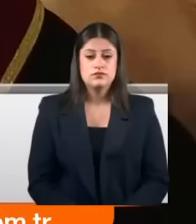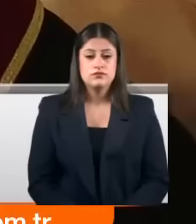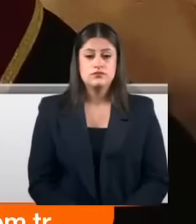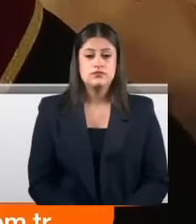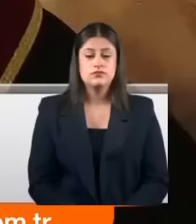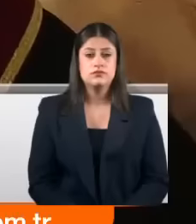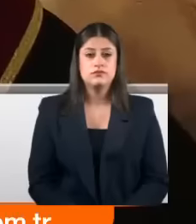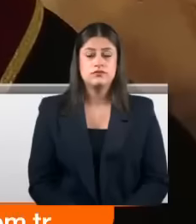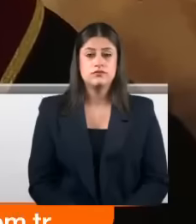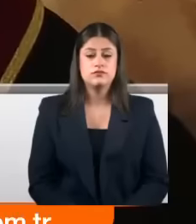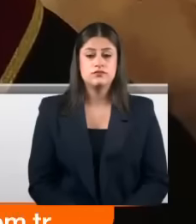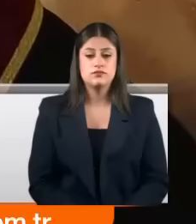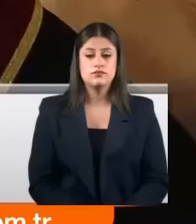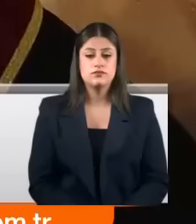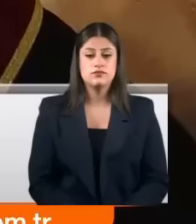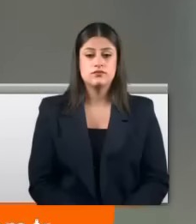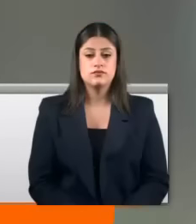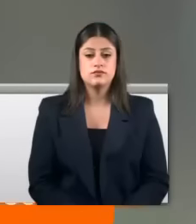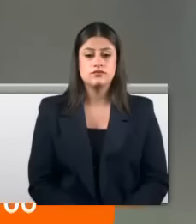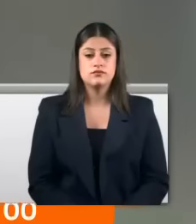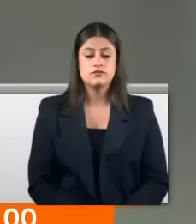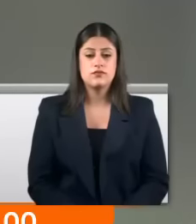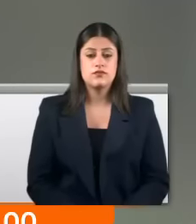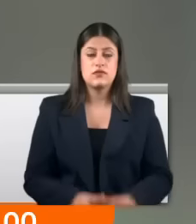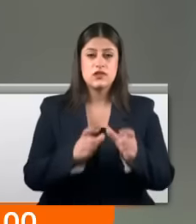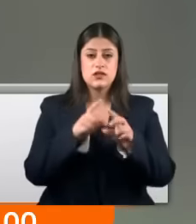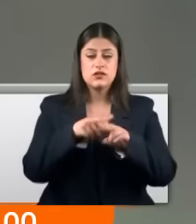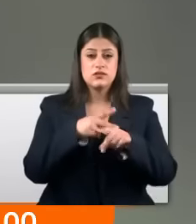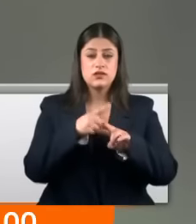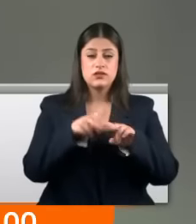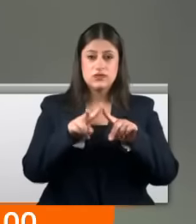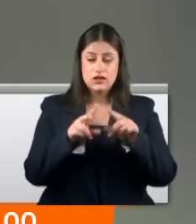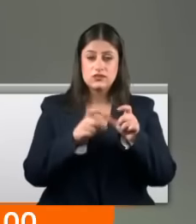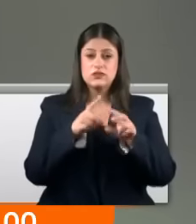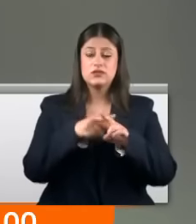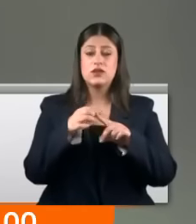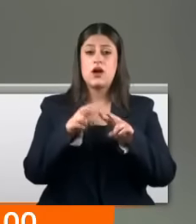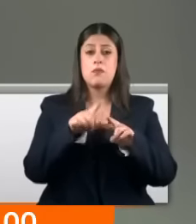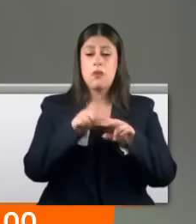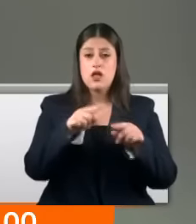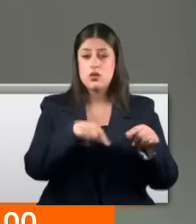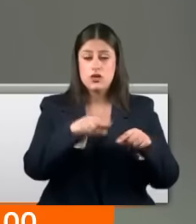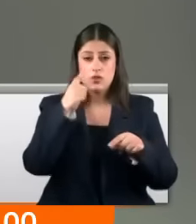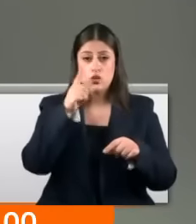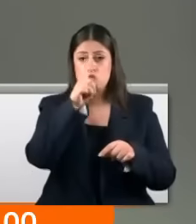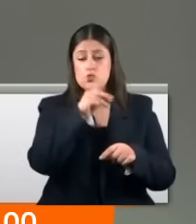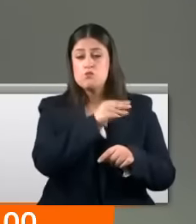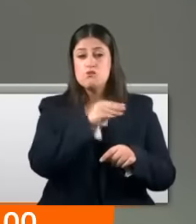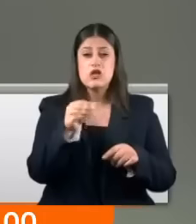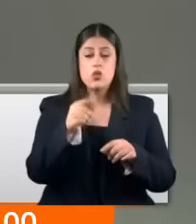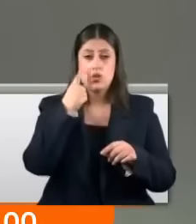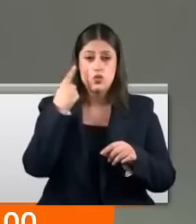yapacağız. Çünkü cezaevi iznindeyken bu konuya dahil olduk. Sazan sarmalı yöntemiyle 100 milyon liraya yakın vurgun yapan